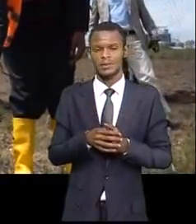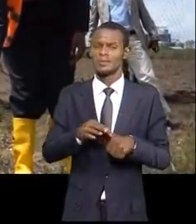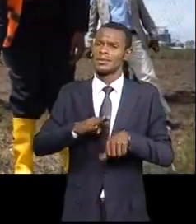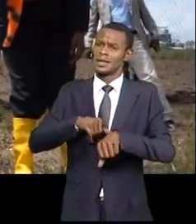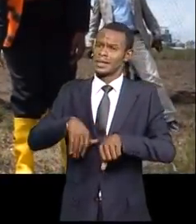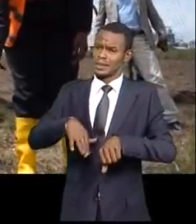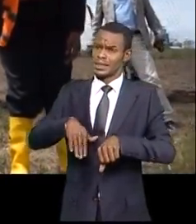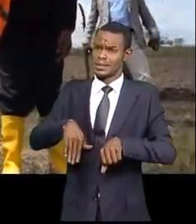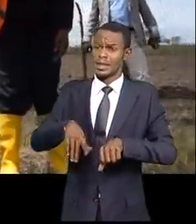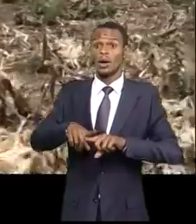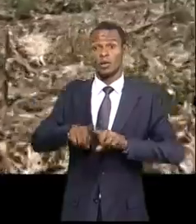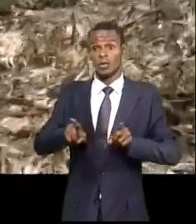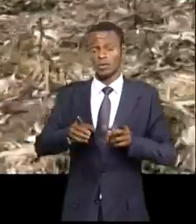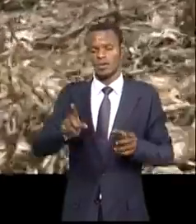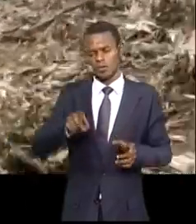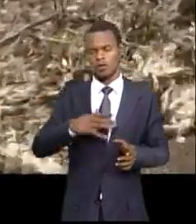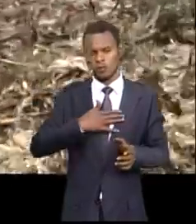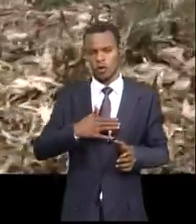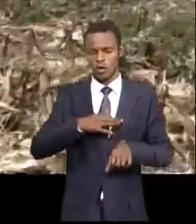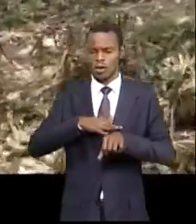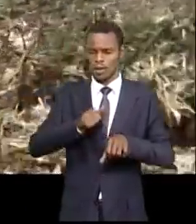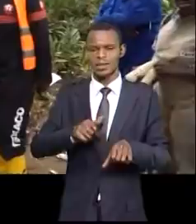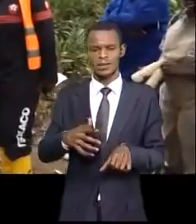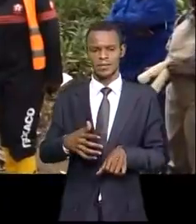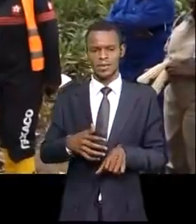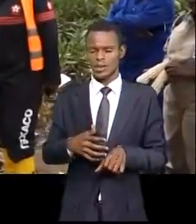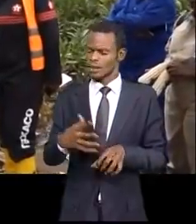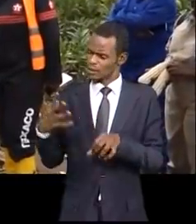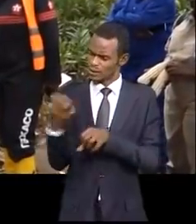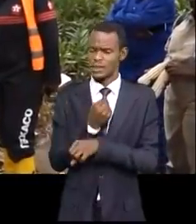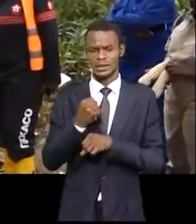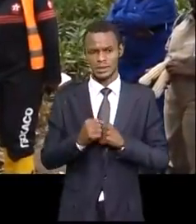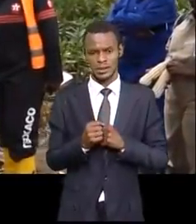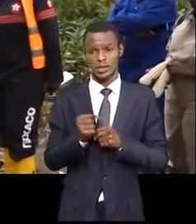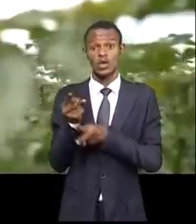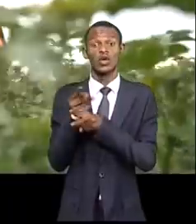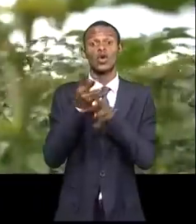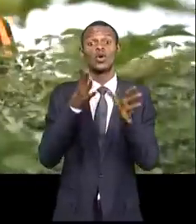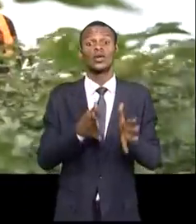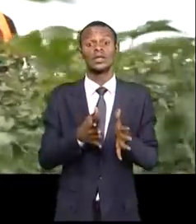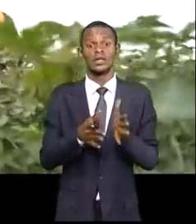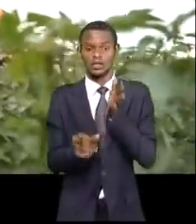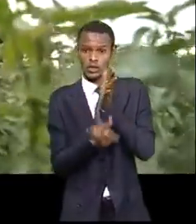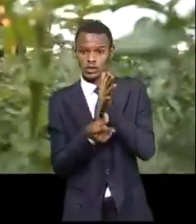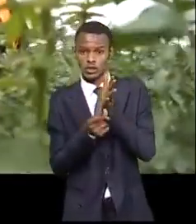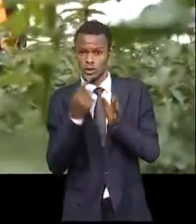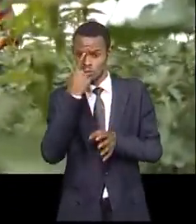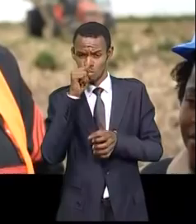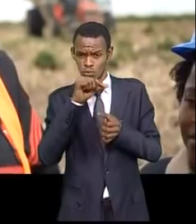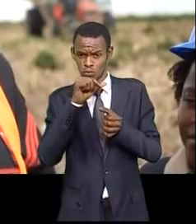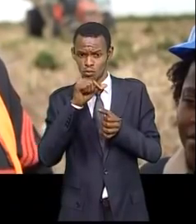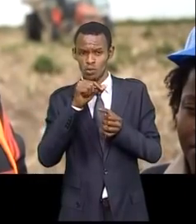évités en ce moment des moissons c'est un cri de coeur de la coordinatrice adjointe en charge de l'exploitation et de production du programme